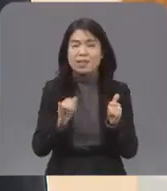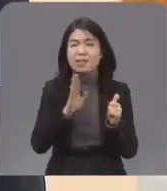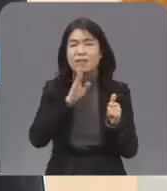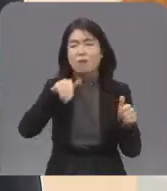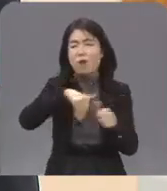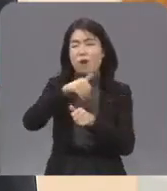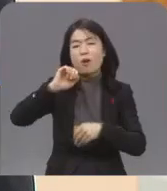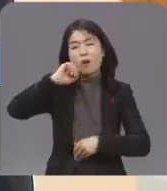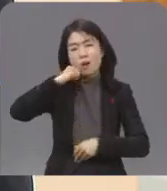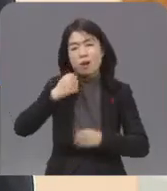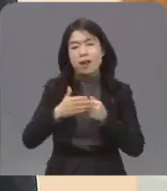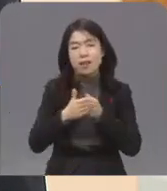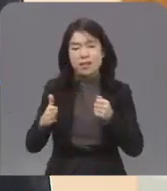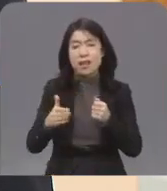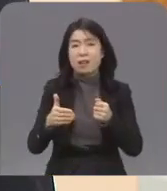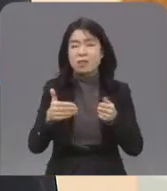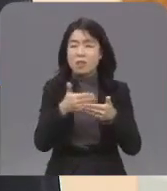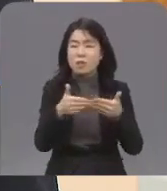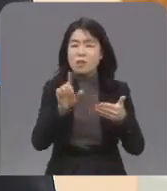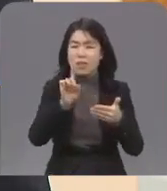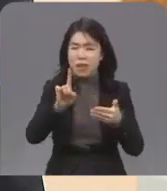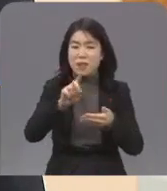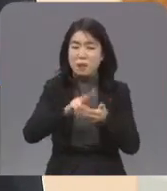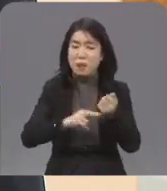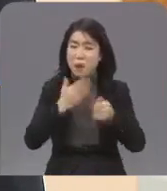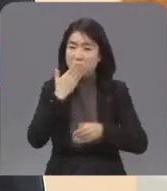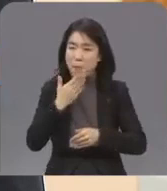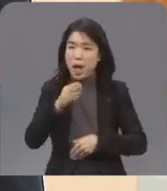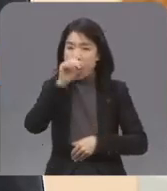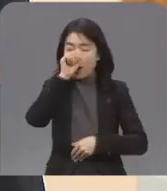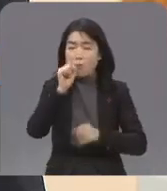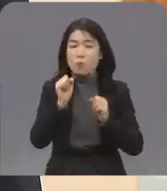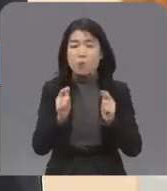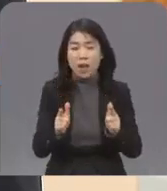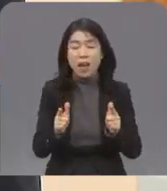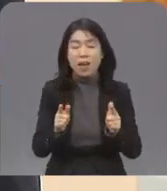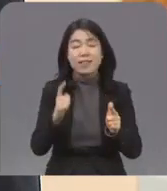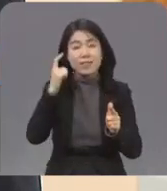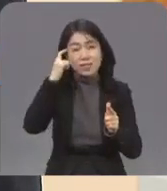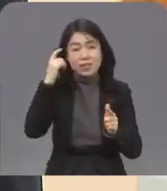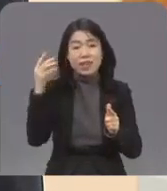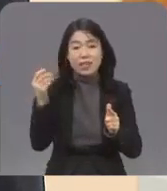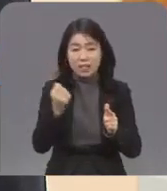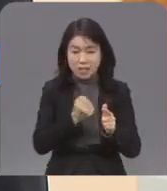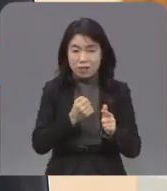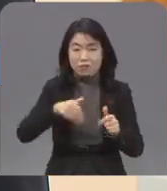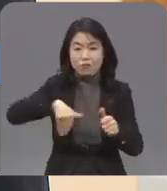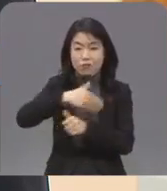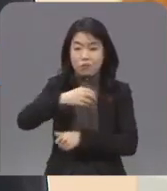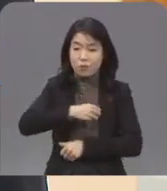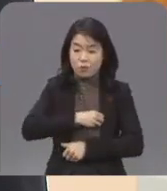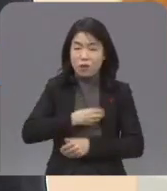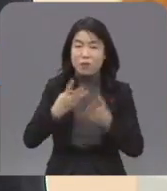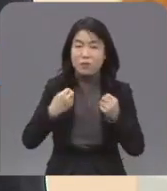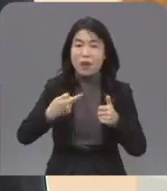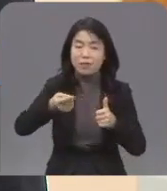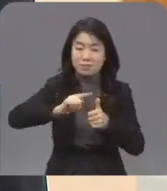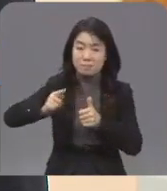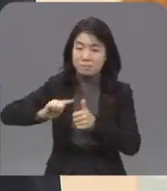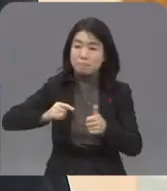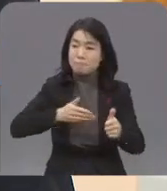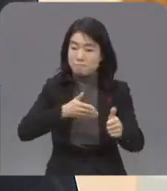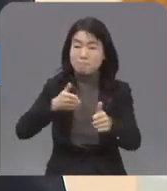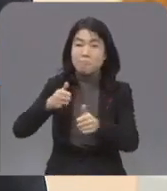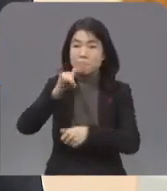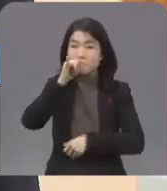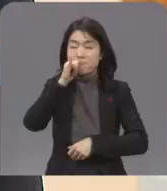어렵습니다. 그래서 작품 한 점이라도 팔 수 있는 그런 계기가 되었으면 좋겠다 하는 뜻에서 좀 많이